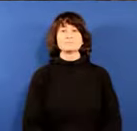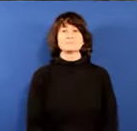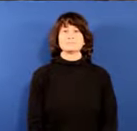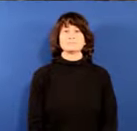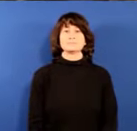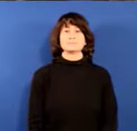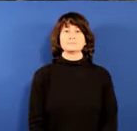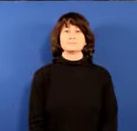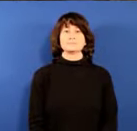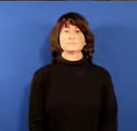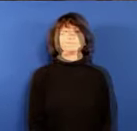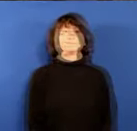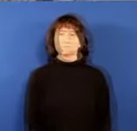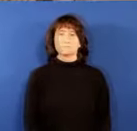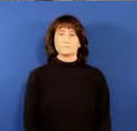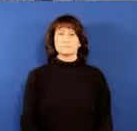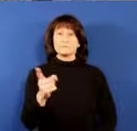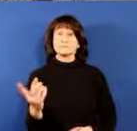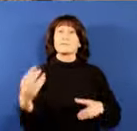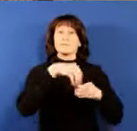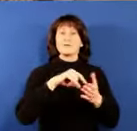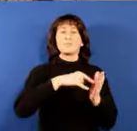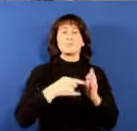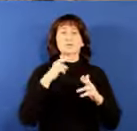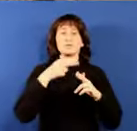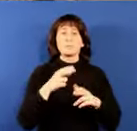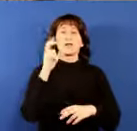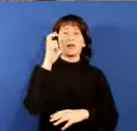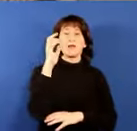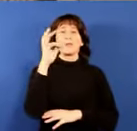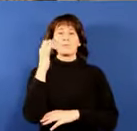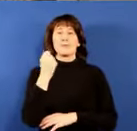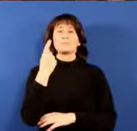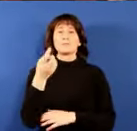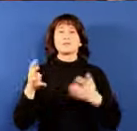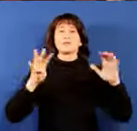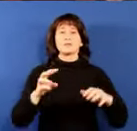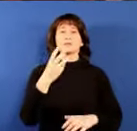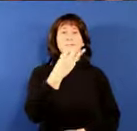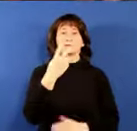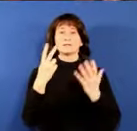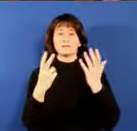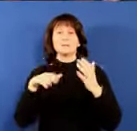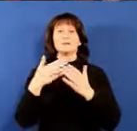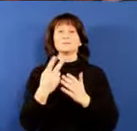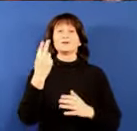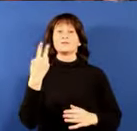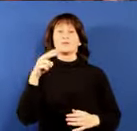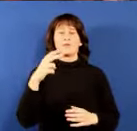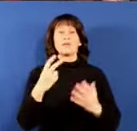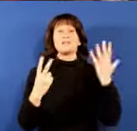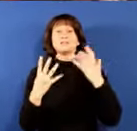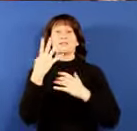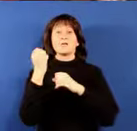garaian, 8 urtetik 20 bitarteko ziren gizon eta emakumeen artean. Iaz Bizkaiko Foru Aldundiak abian